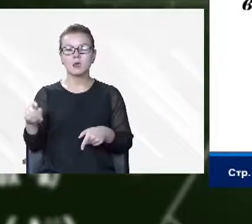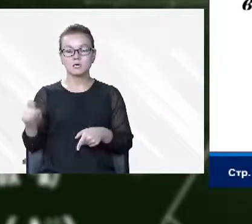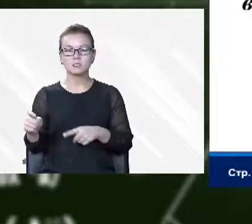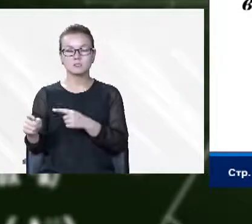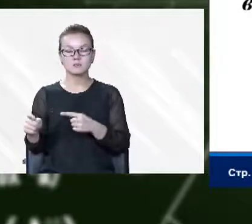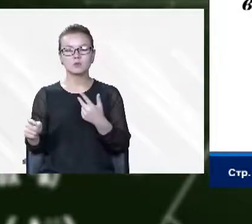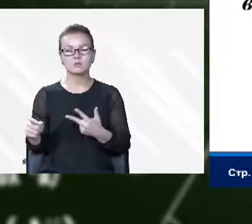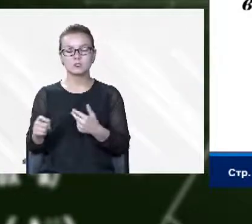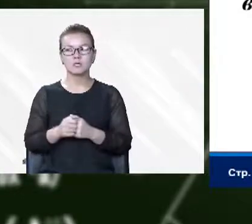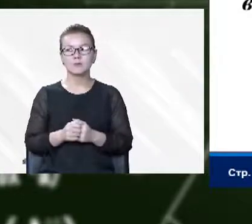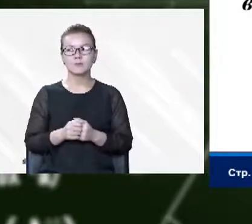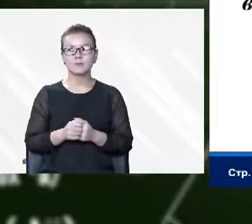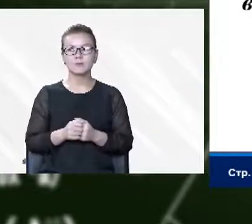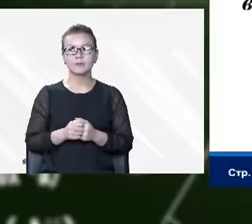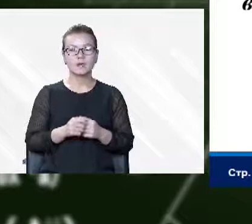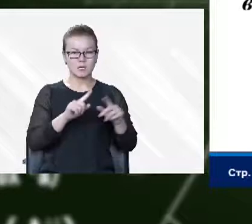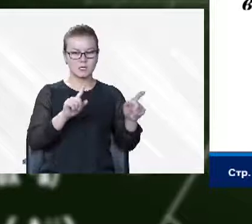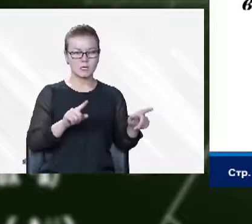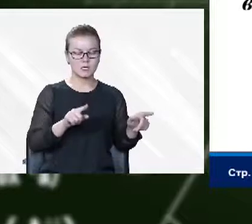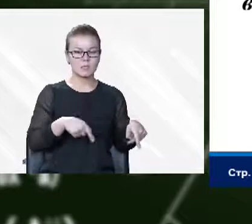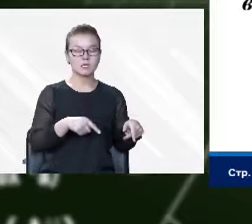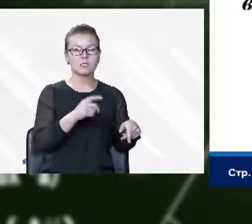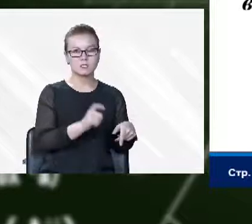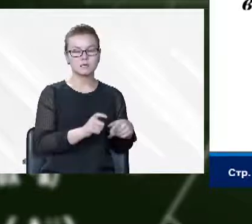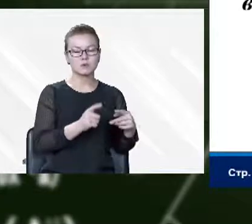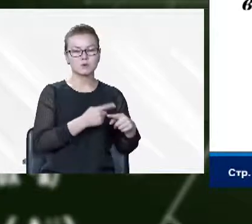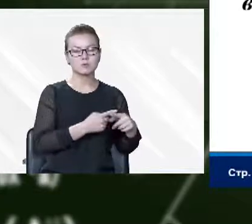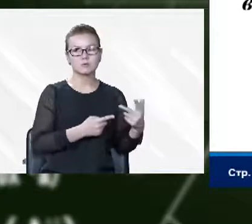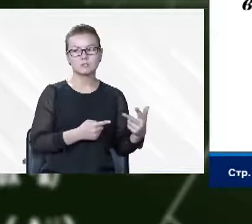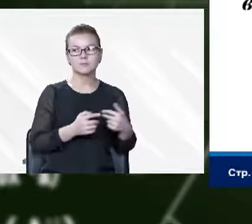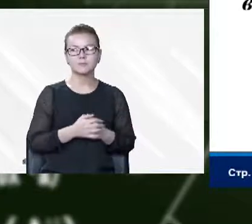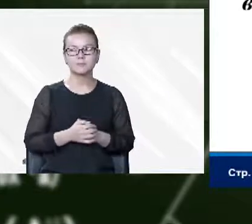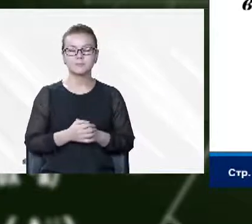х и 3 и суммы х и 3.